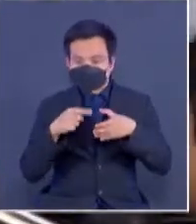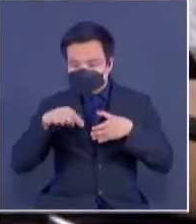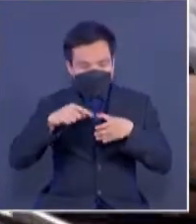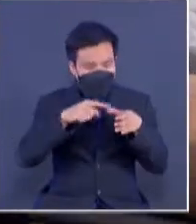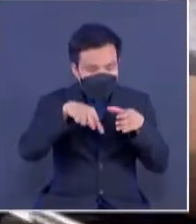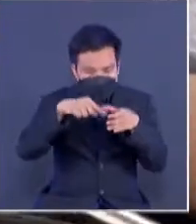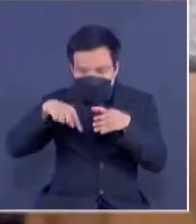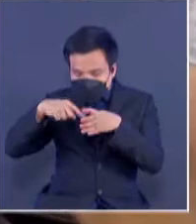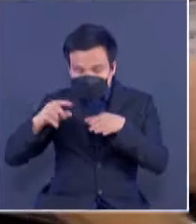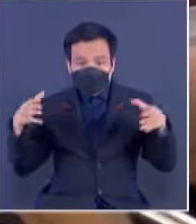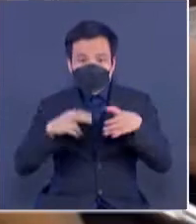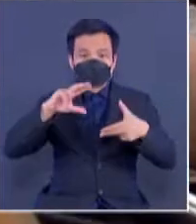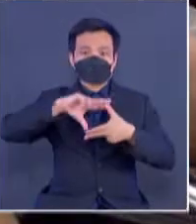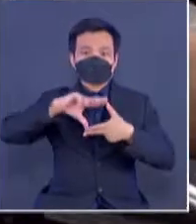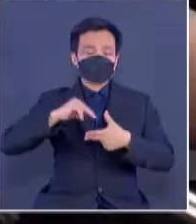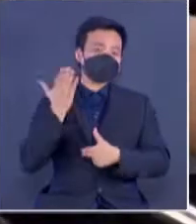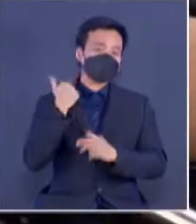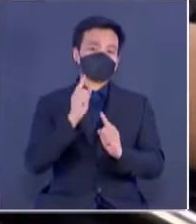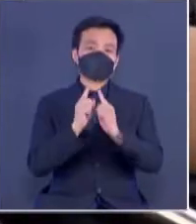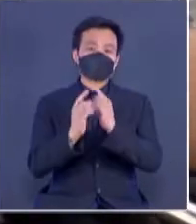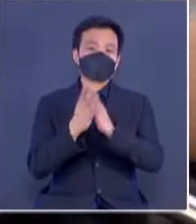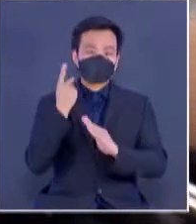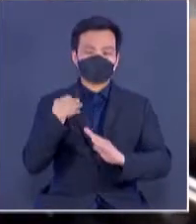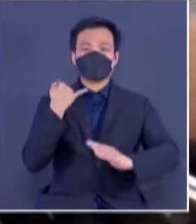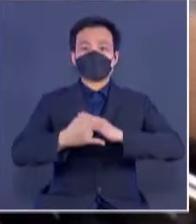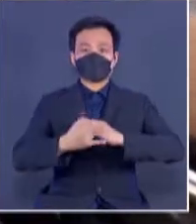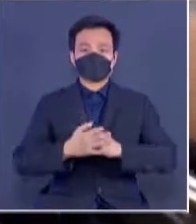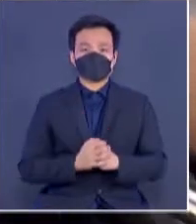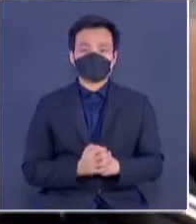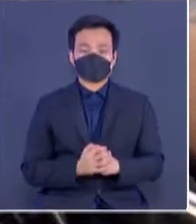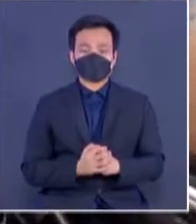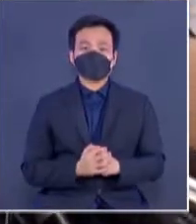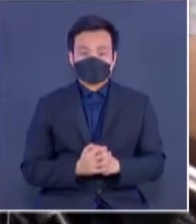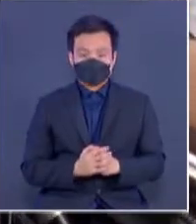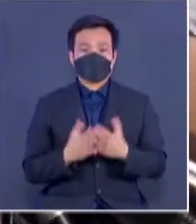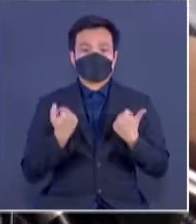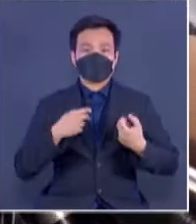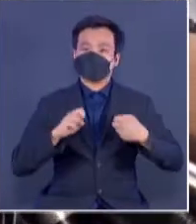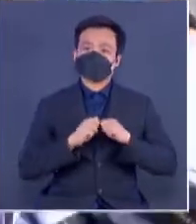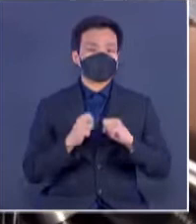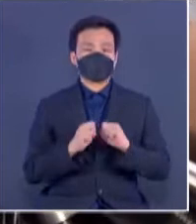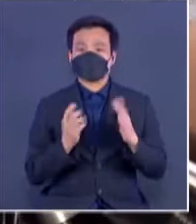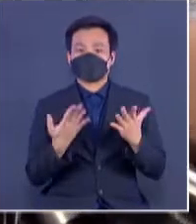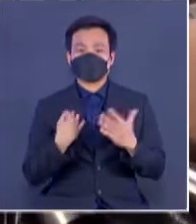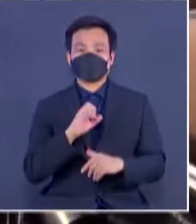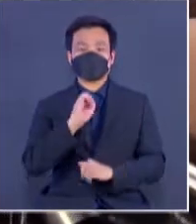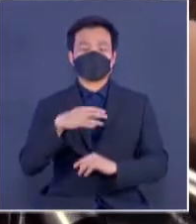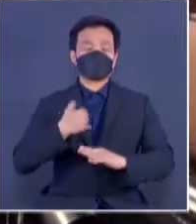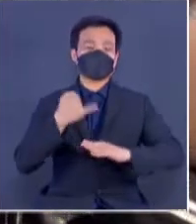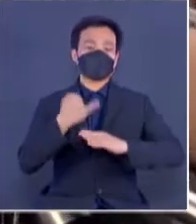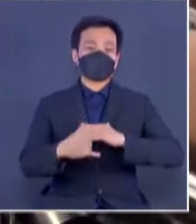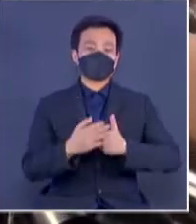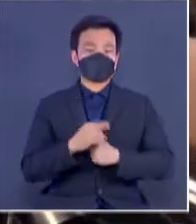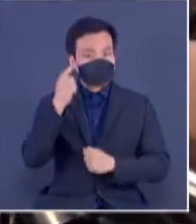ลากหลายขั้วเหลือเกินเนี่ยที่คุยกันมาตลอดทั้งสัปดาห์จบแล้วครับตอนนี้ไม่มีปัญหายืนยันว่าจบแล้วหลังจ